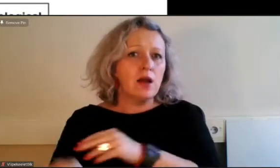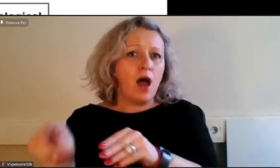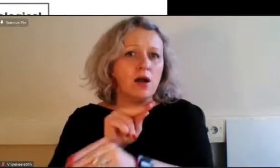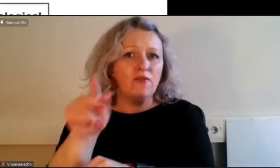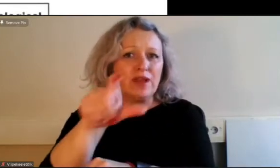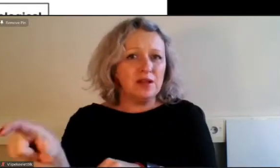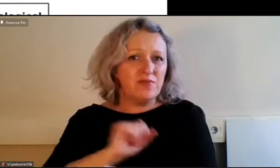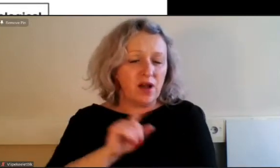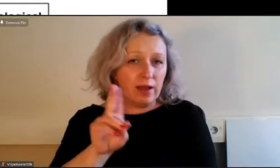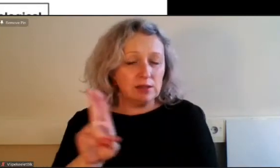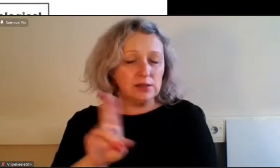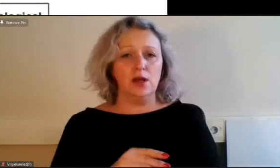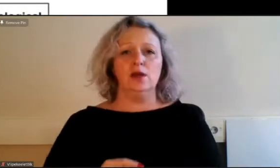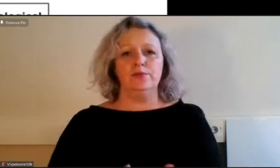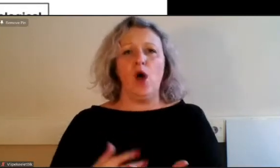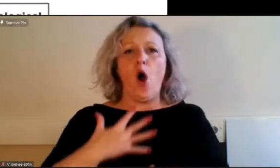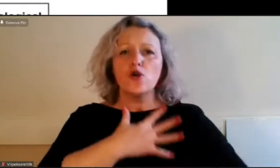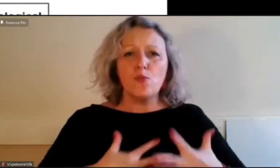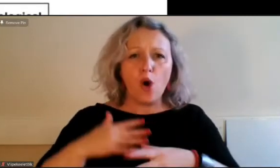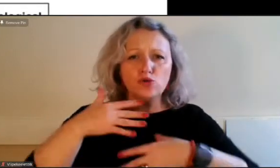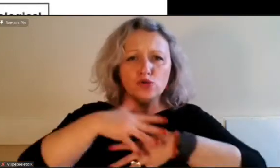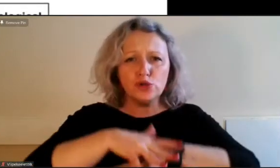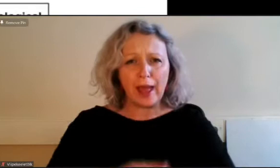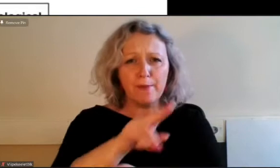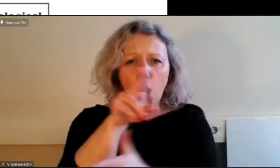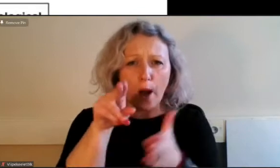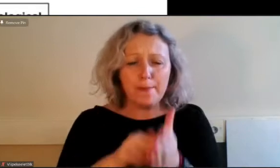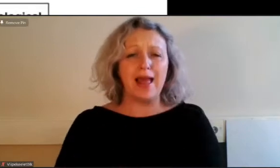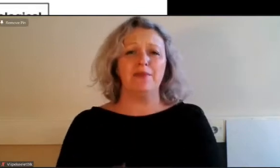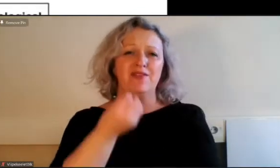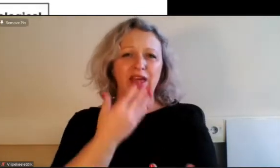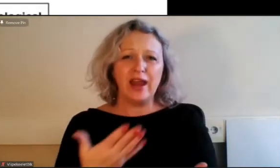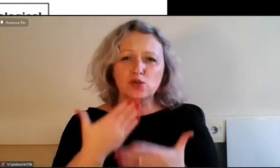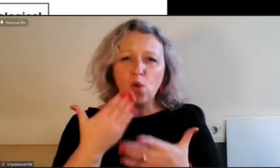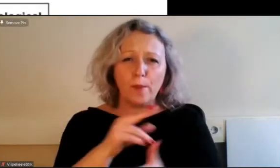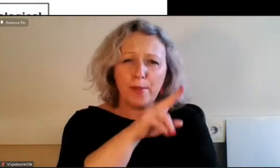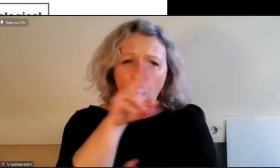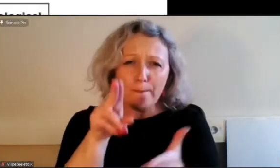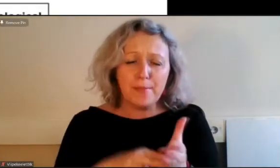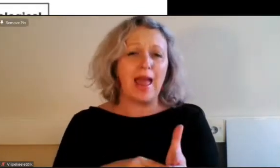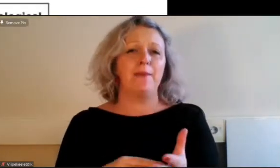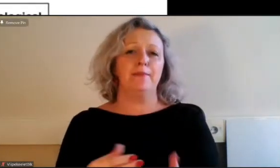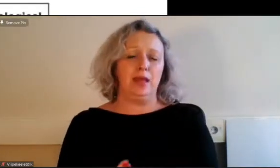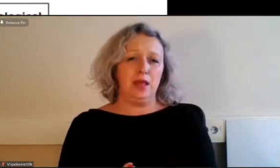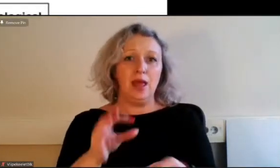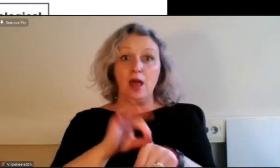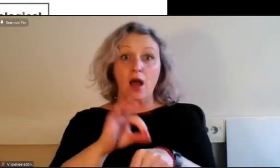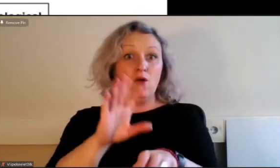trombid erinevates keha veresoontes väga sage probleem, eriti haiglaravi vajavatel patsientidel,